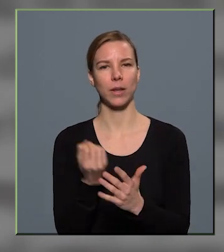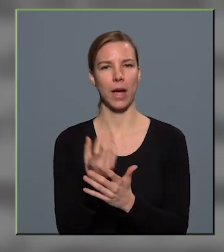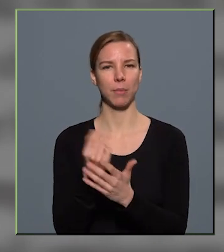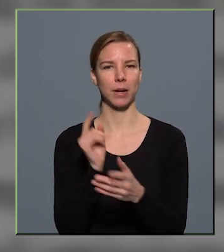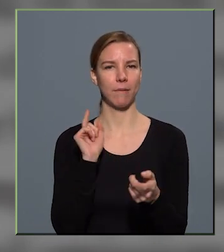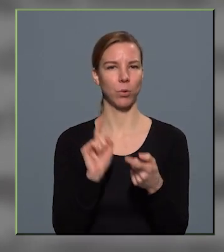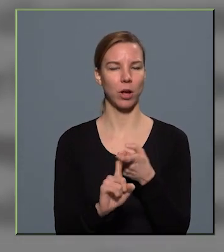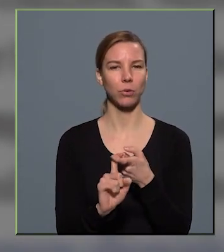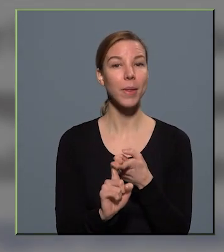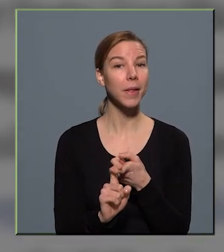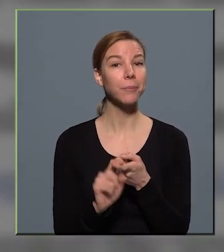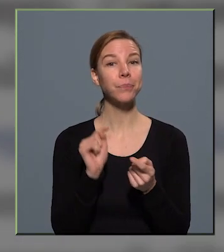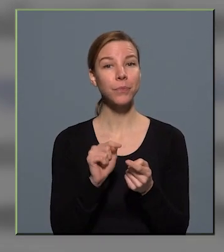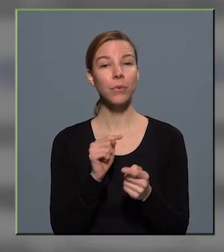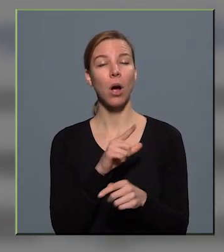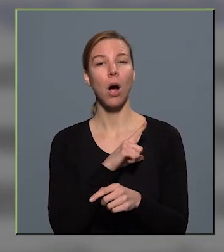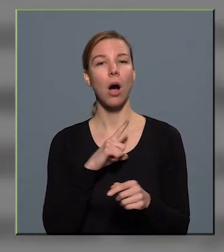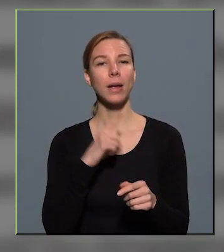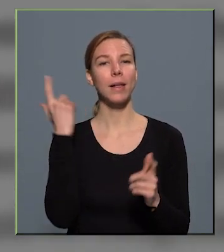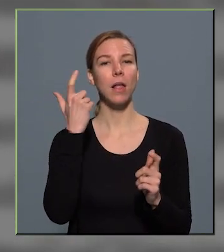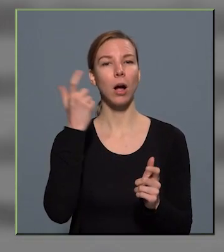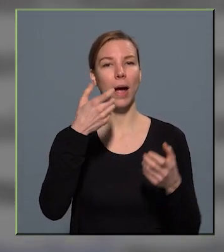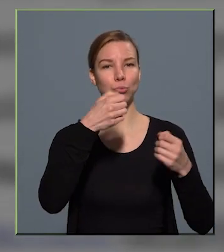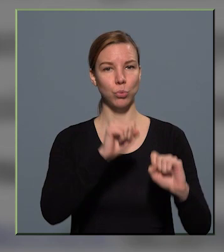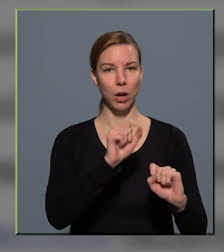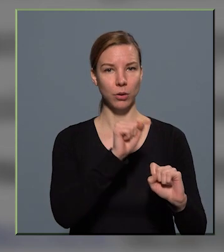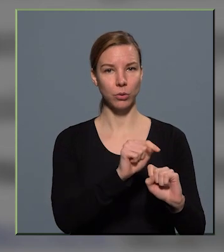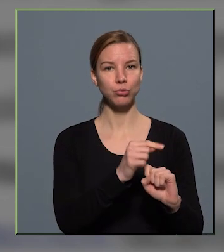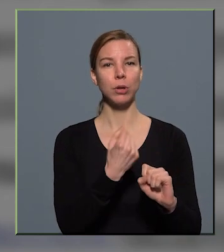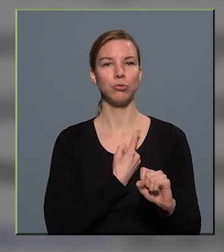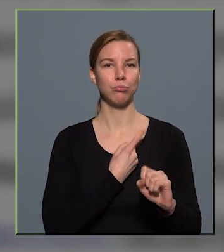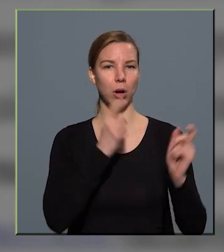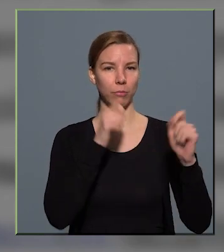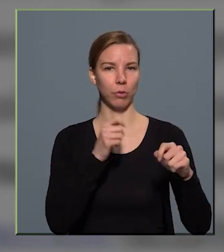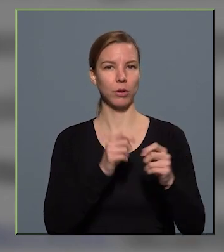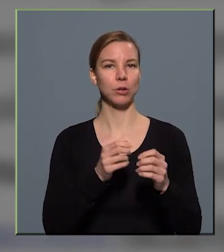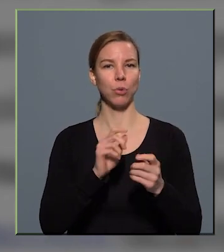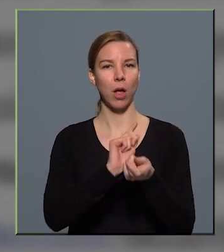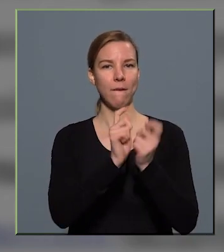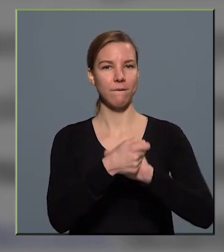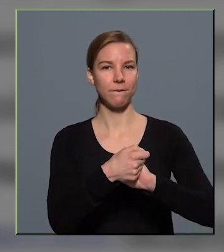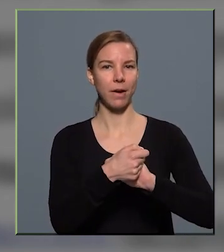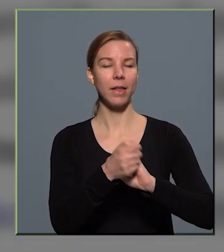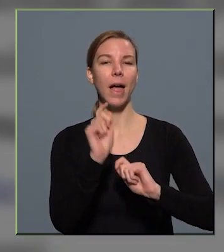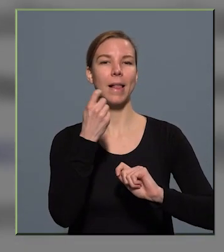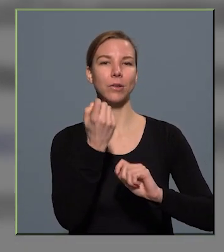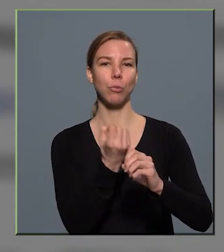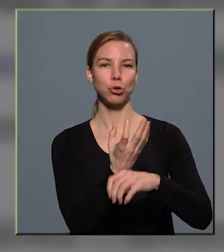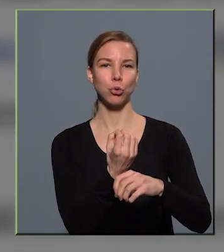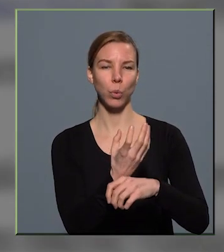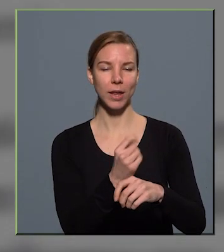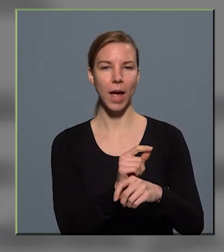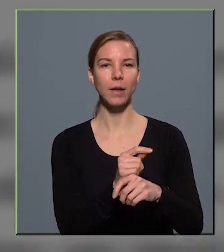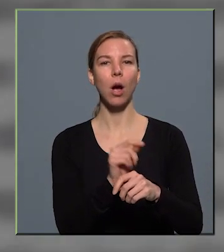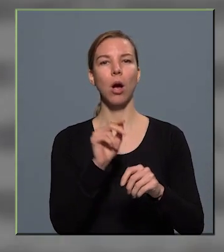hogy azok a lakástulajdonosok, akik önként váltanak elektromosra, $840 visszatérítésre jogosultak